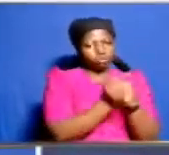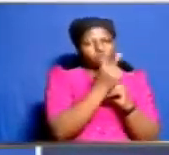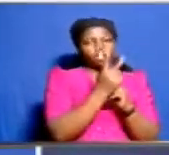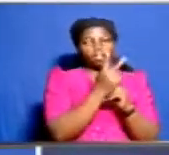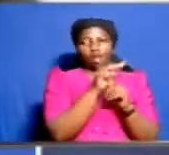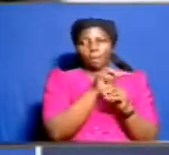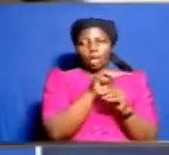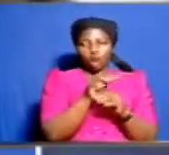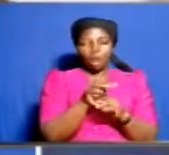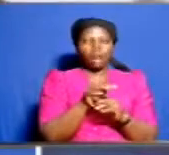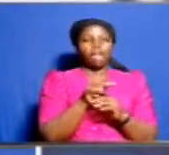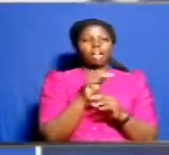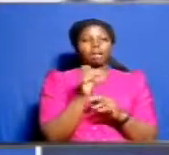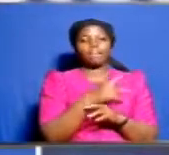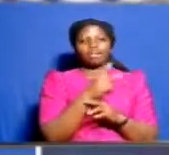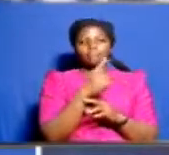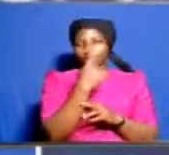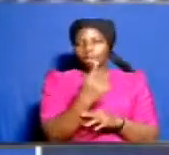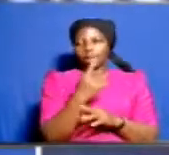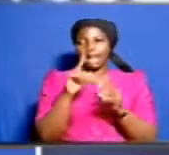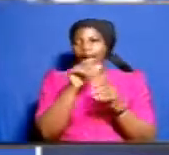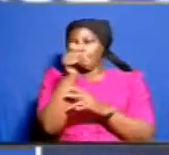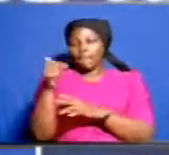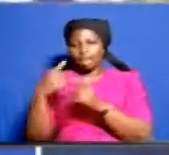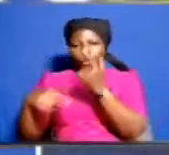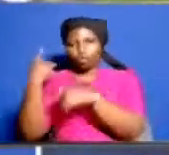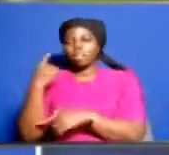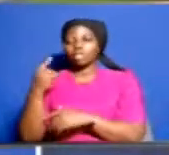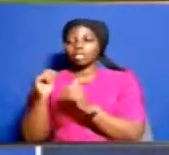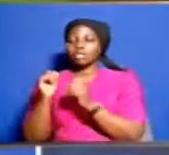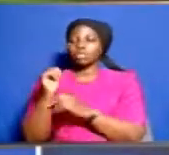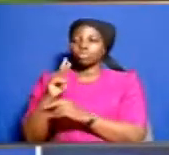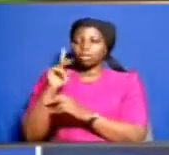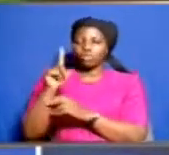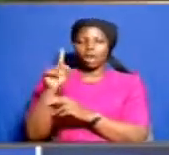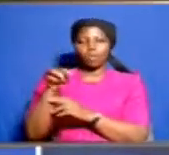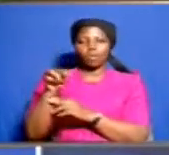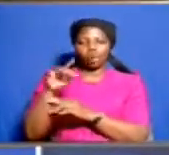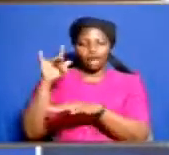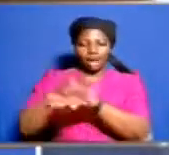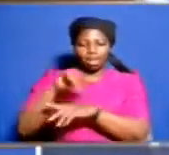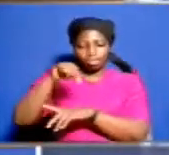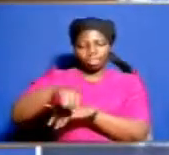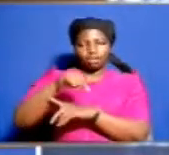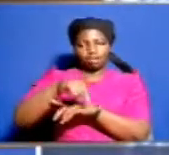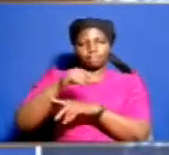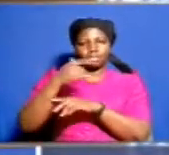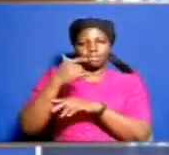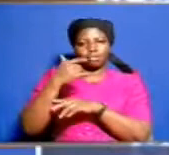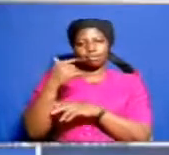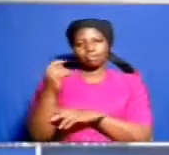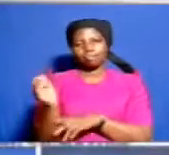Vidija Muliango akashinda shilingi milioni 21 mapema mwezi huu.